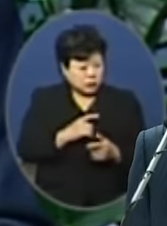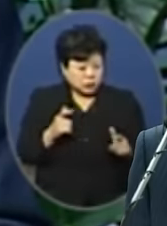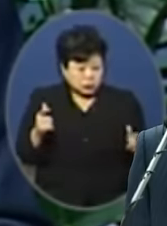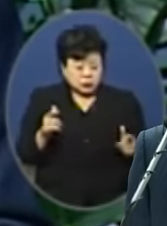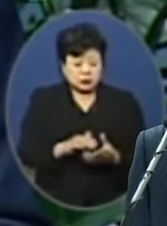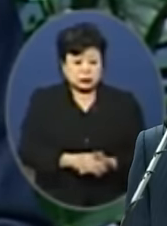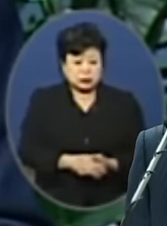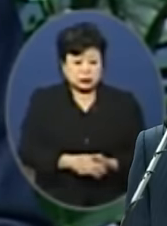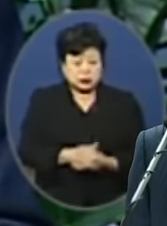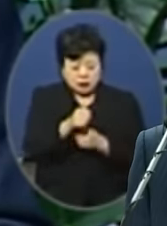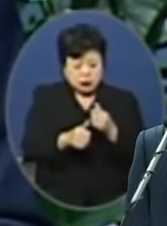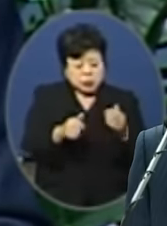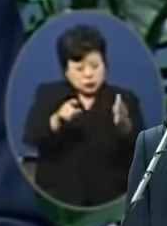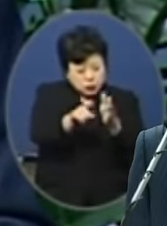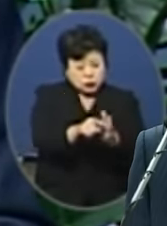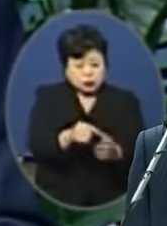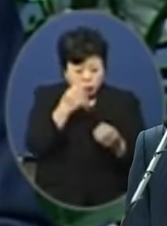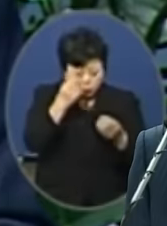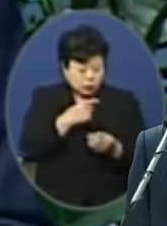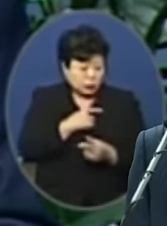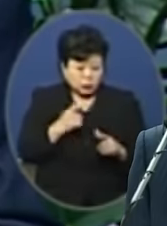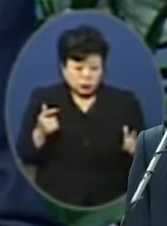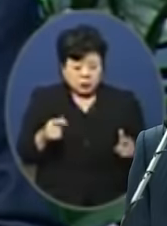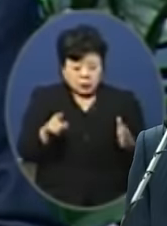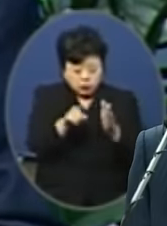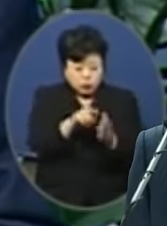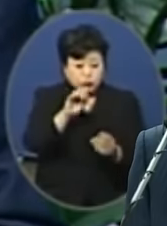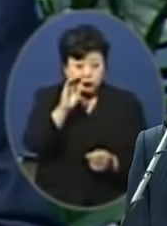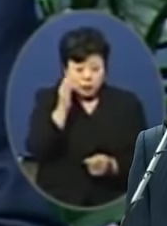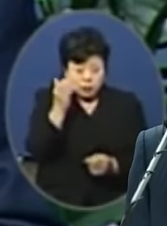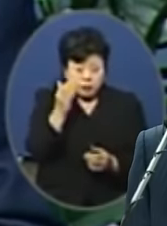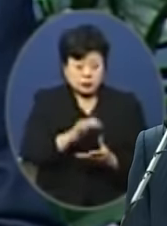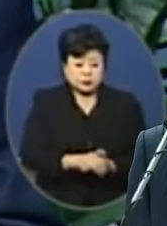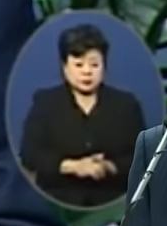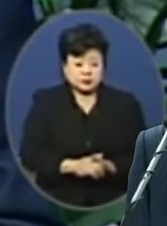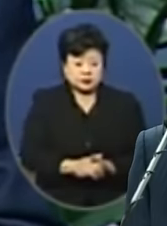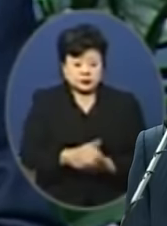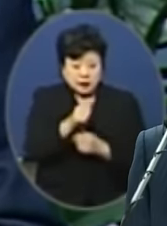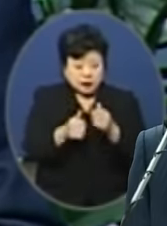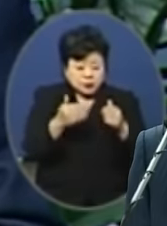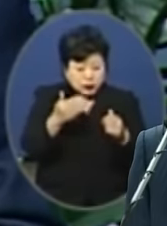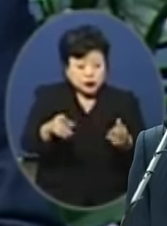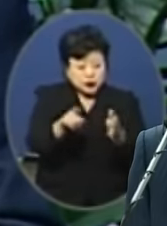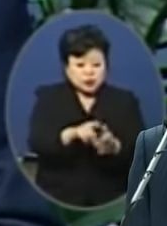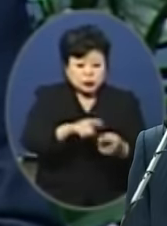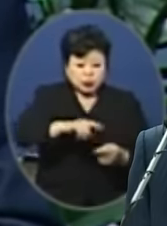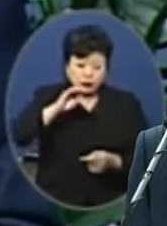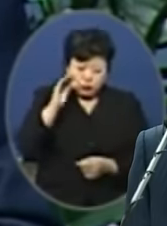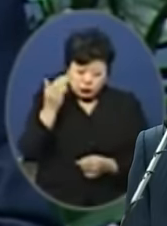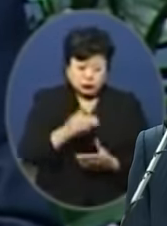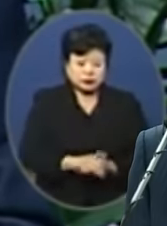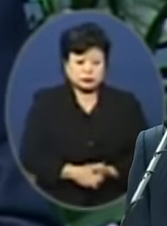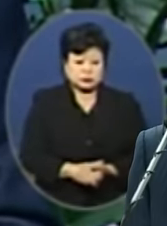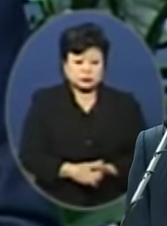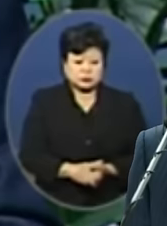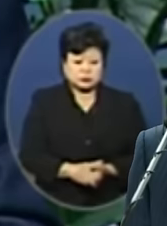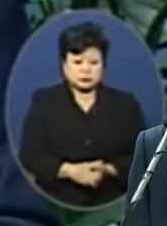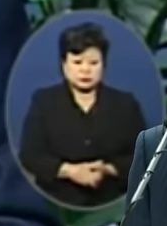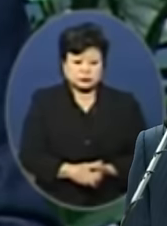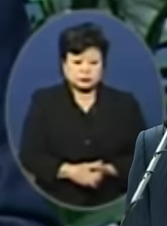고통스럽지 않습니다. 이 하나님을 믿는 것 그냥 믿으면 돼요. 그러면 하나님이 내 믿은 대로 될지어다.